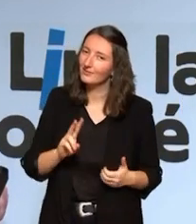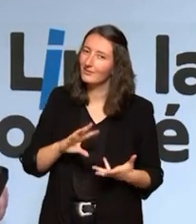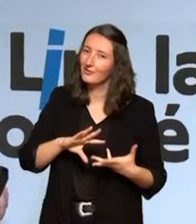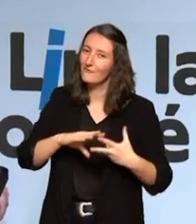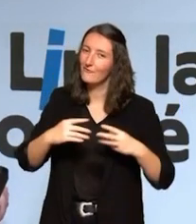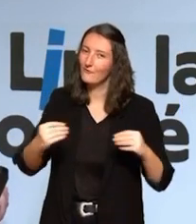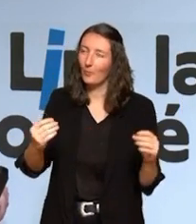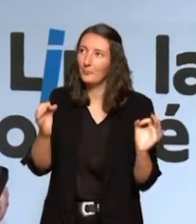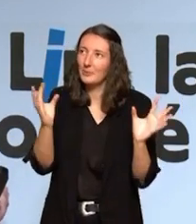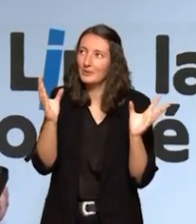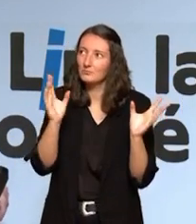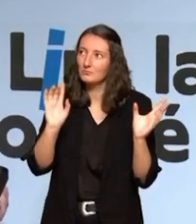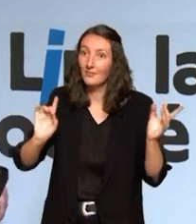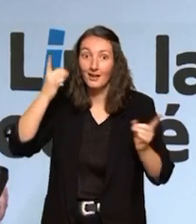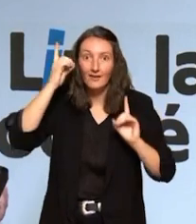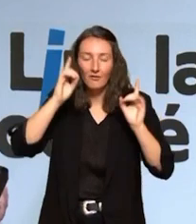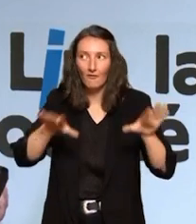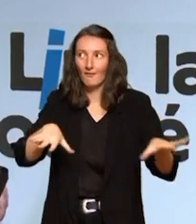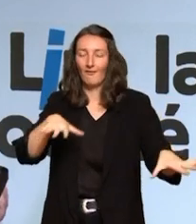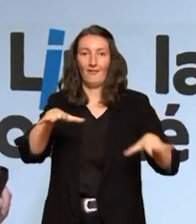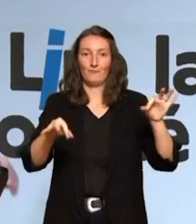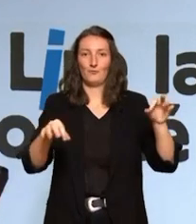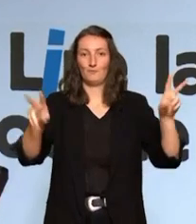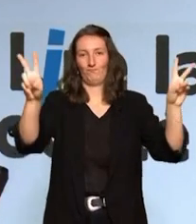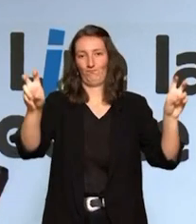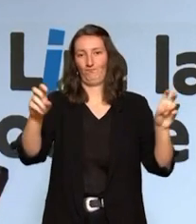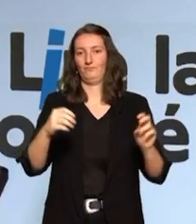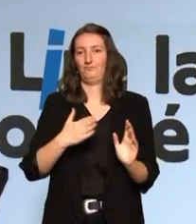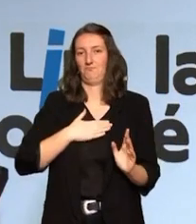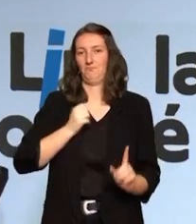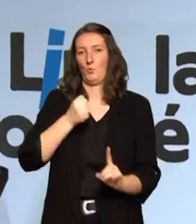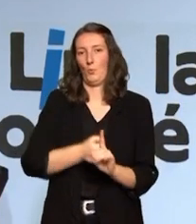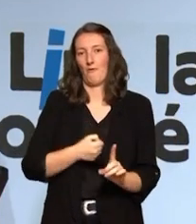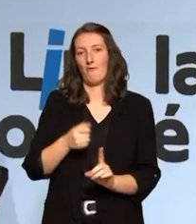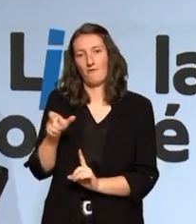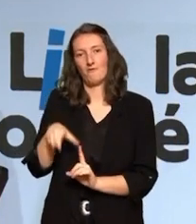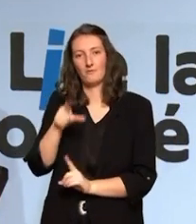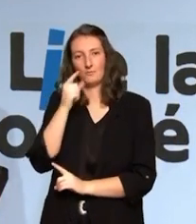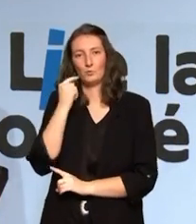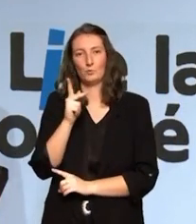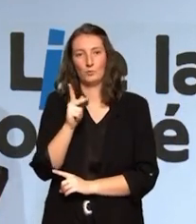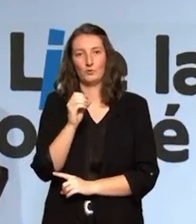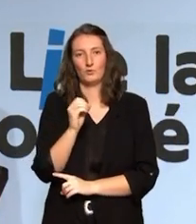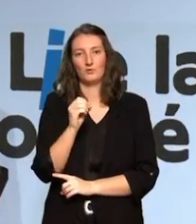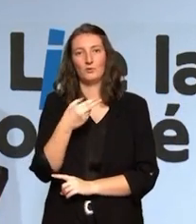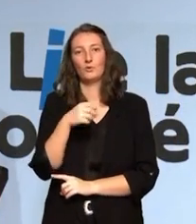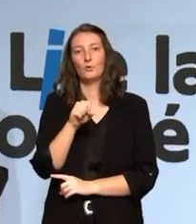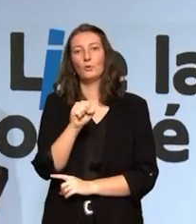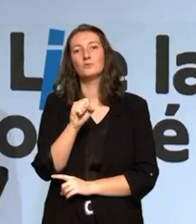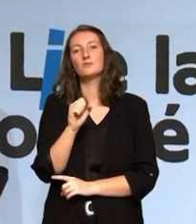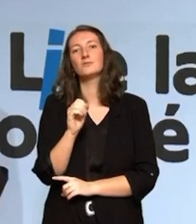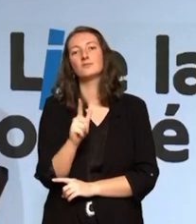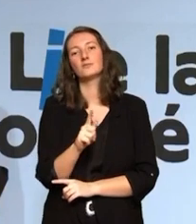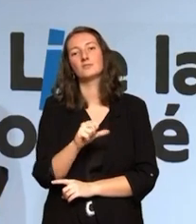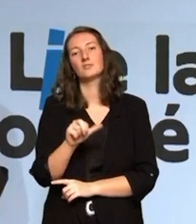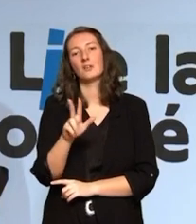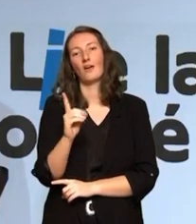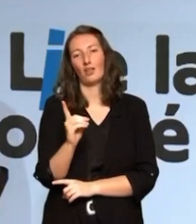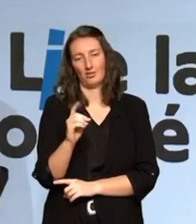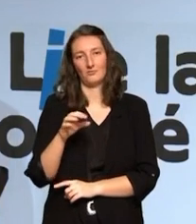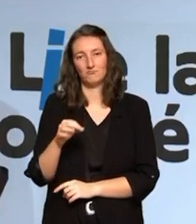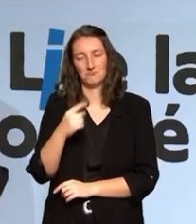de délire littéraire. Lisez « Mon combat » de Carlos Knausgaard, qui est probablement l'un des plus grands